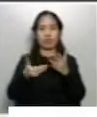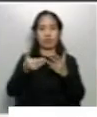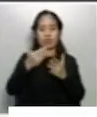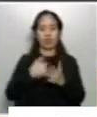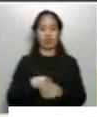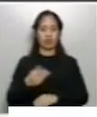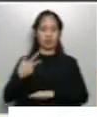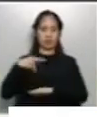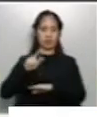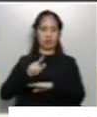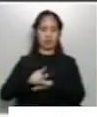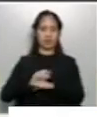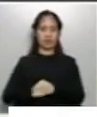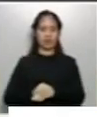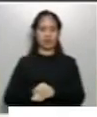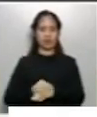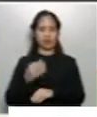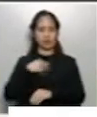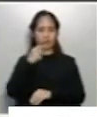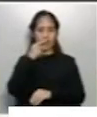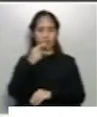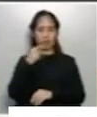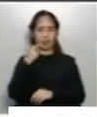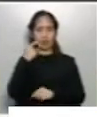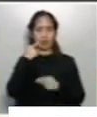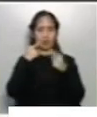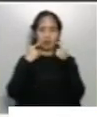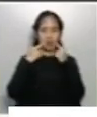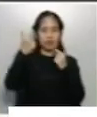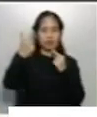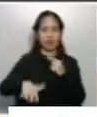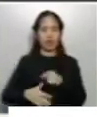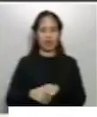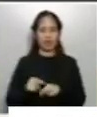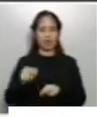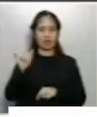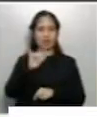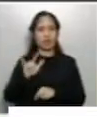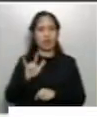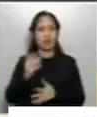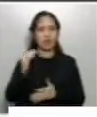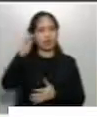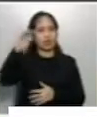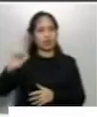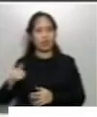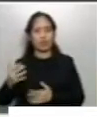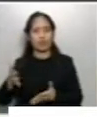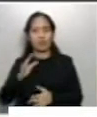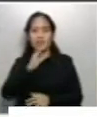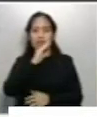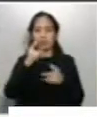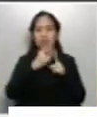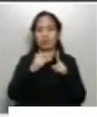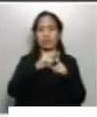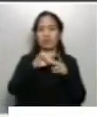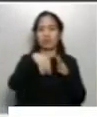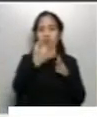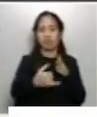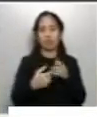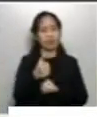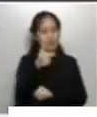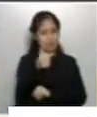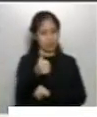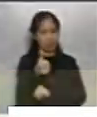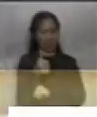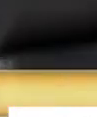ครับมันดูหน้ากันไม่ได้ไม่มีญาติพี่น้องเพราะนั้นเสร็จคดีเสร็จก่อนเป็นเรื่องดี